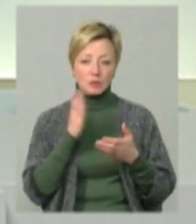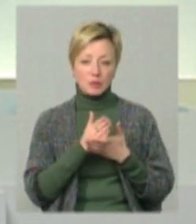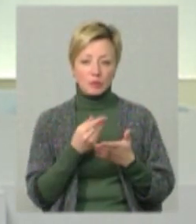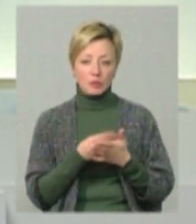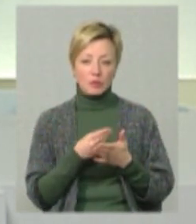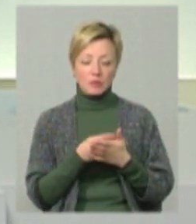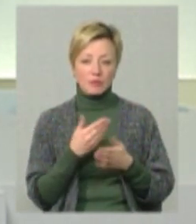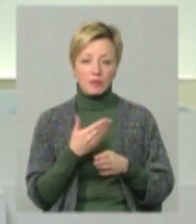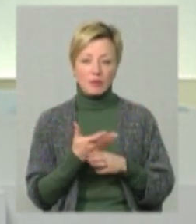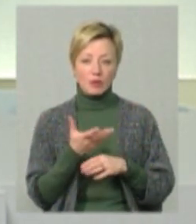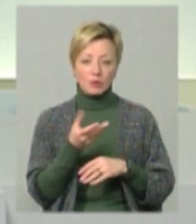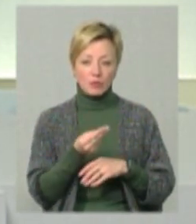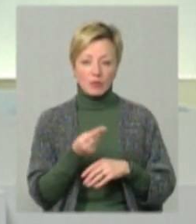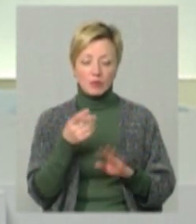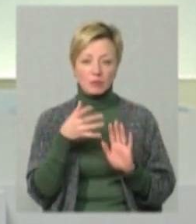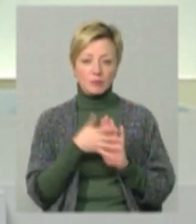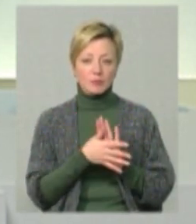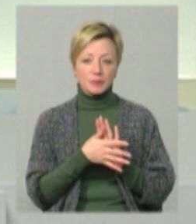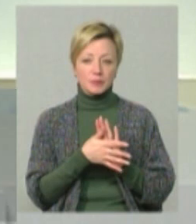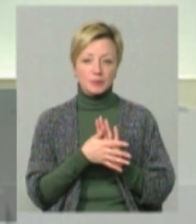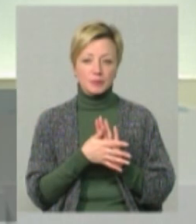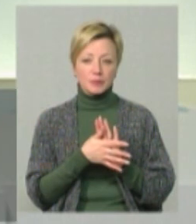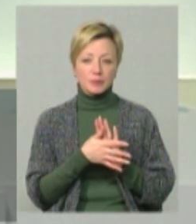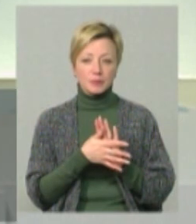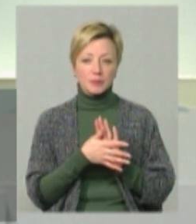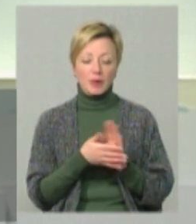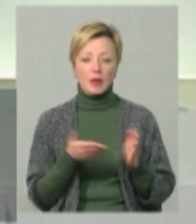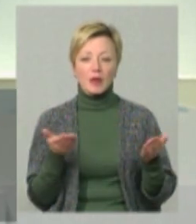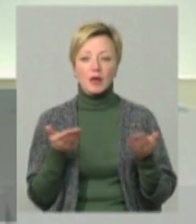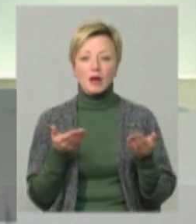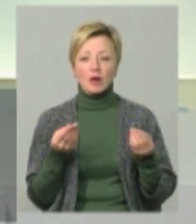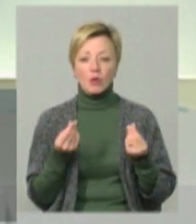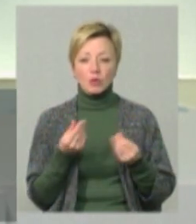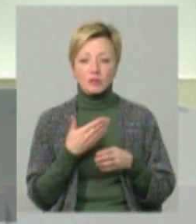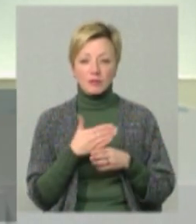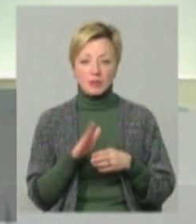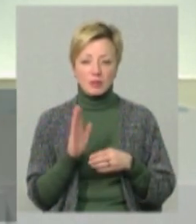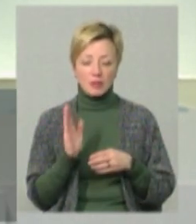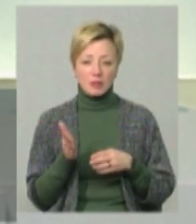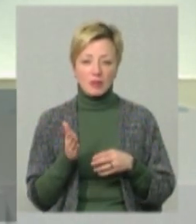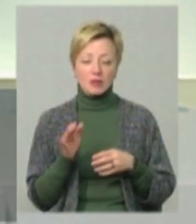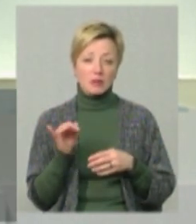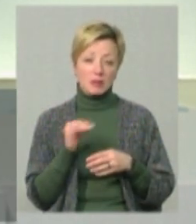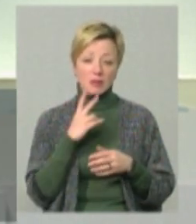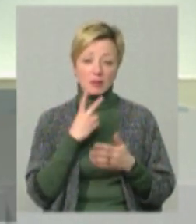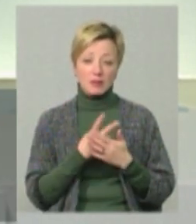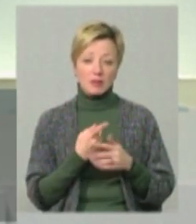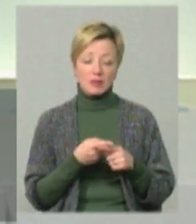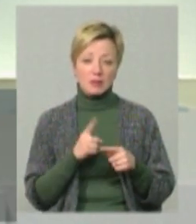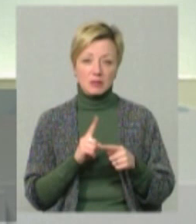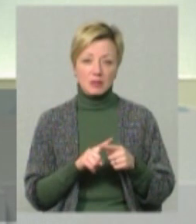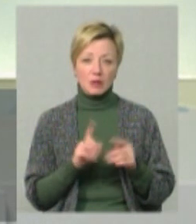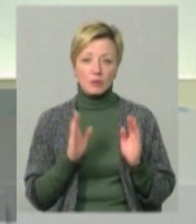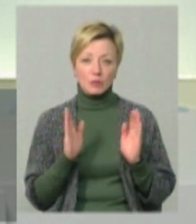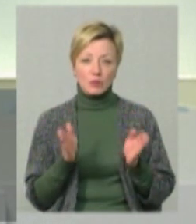бюджетне фінансування. Ми будемо розуміти, які кошти будуть виділятись, і вже відштовхуючись від